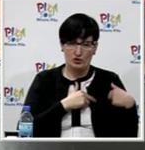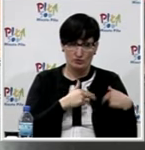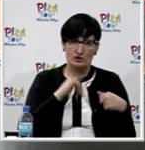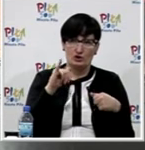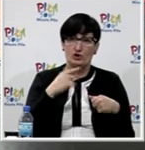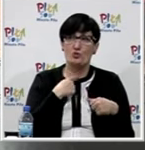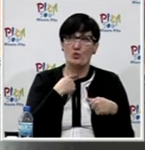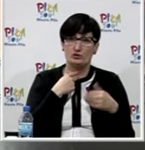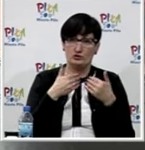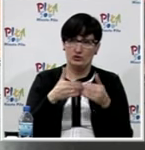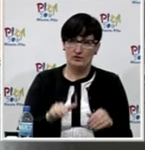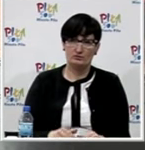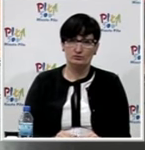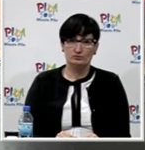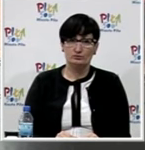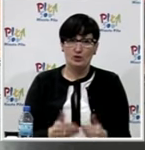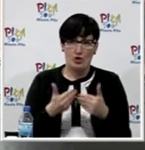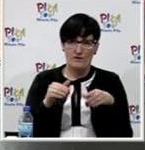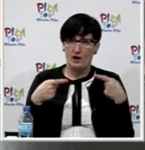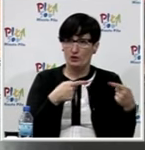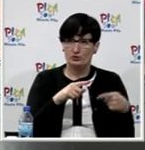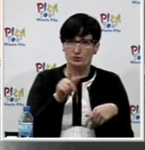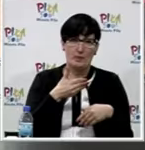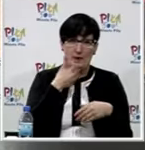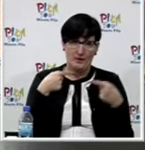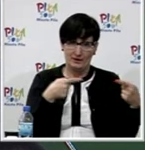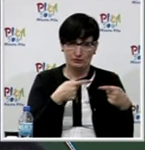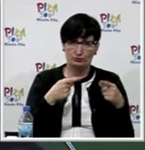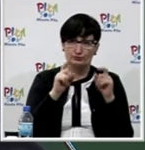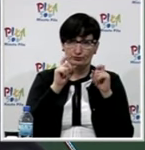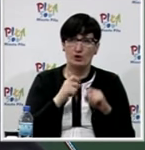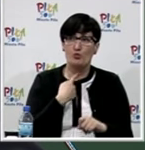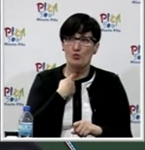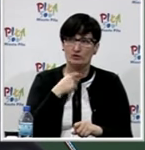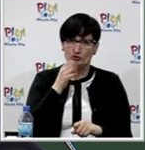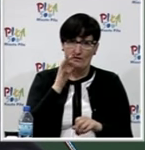bardzo. Otwieram dyskusję. Nie widzę zgłoszeń. Możemy przystąpić do głosowania.